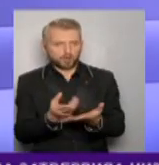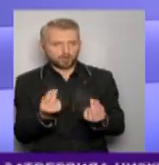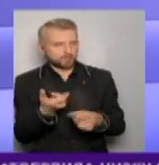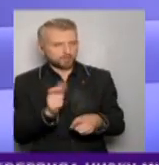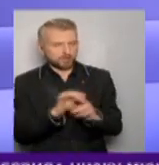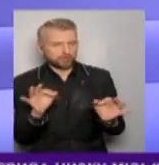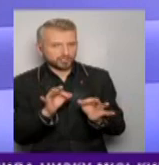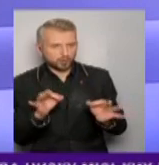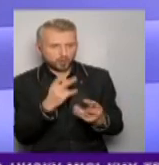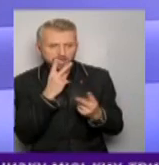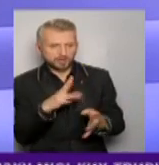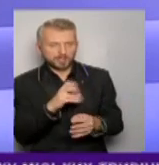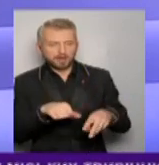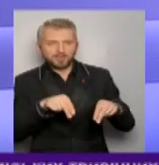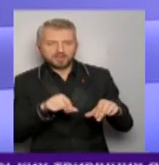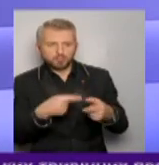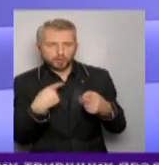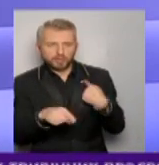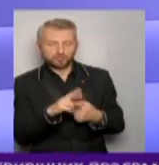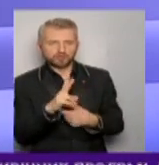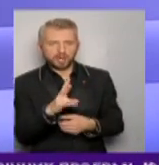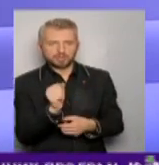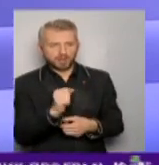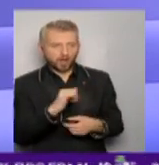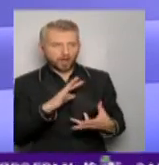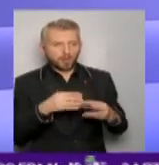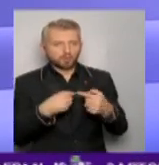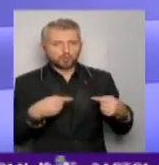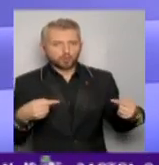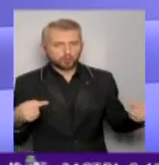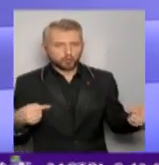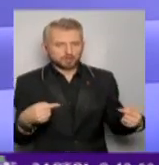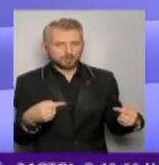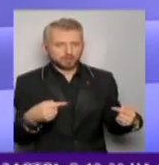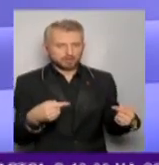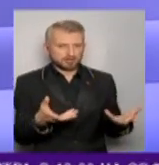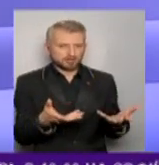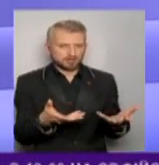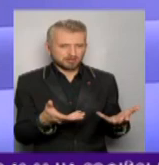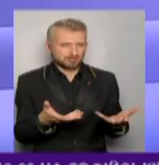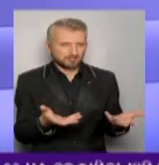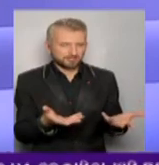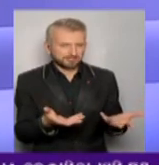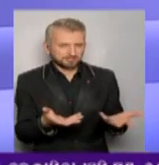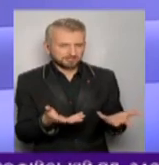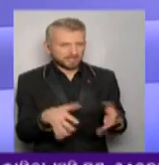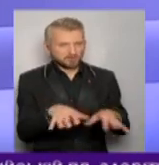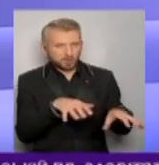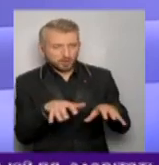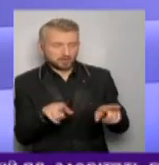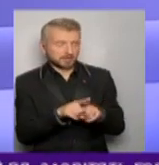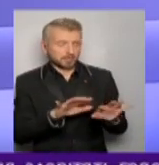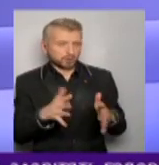нічого, і не дивляться на землю інакше, як на продукт визиску селян і спекуляцій. От така ситуація. Тому